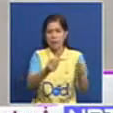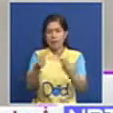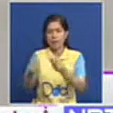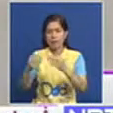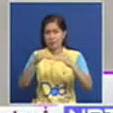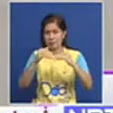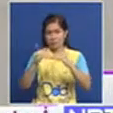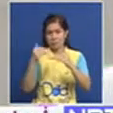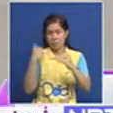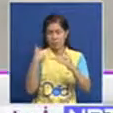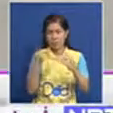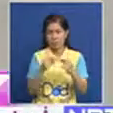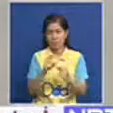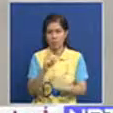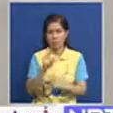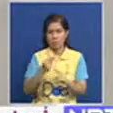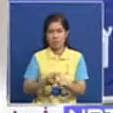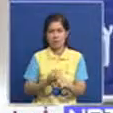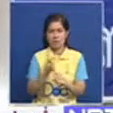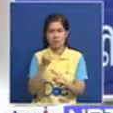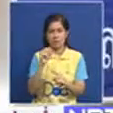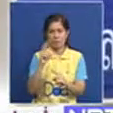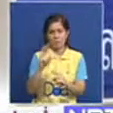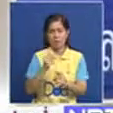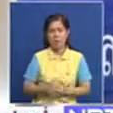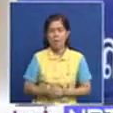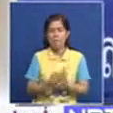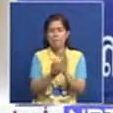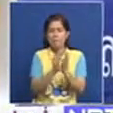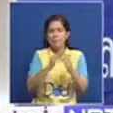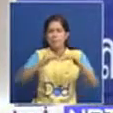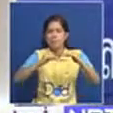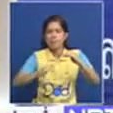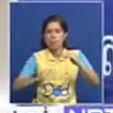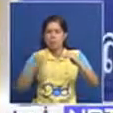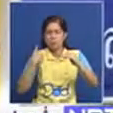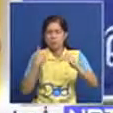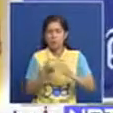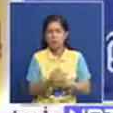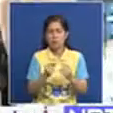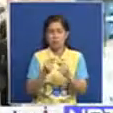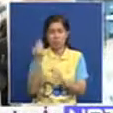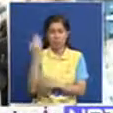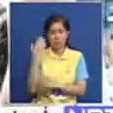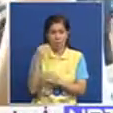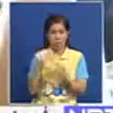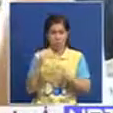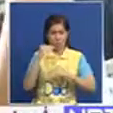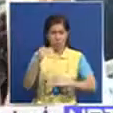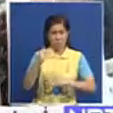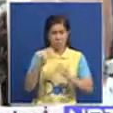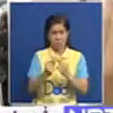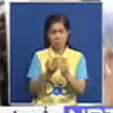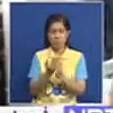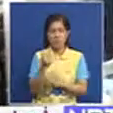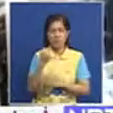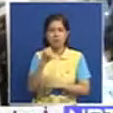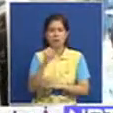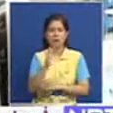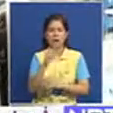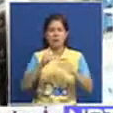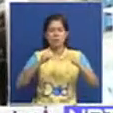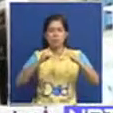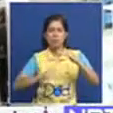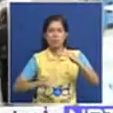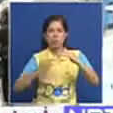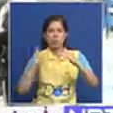1ธันวาคมนี้สำนักงานสลากจะปรับลดโควต้ารายย่อยลงจากที่สามารถซื้อสูงสุดได้15เล่มให้น้อยกว่านั้น